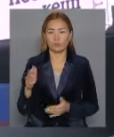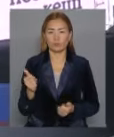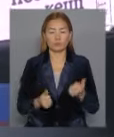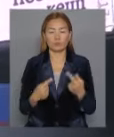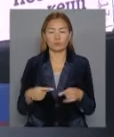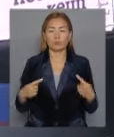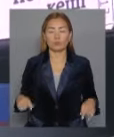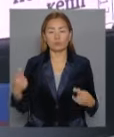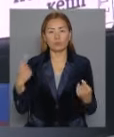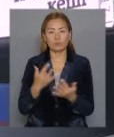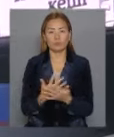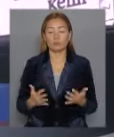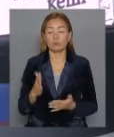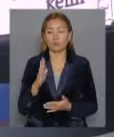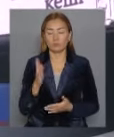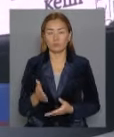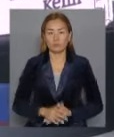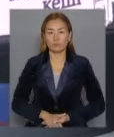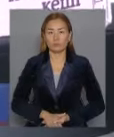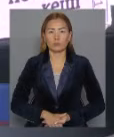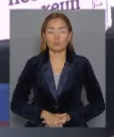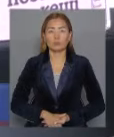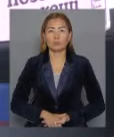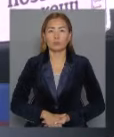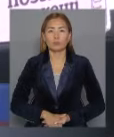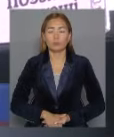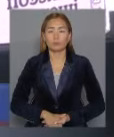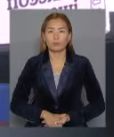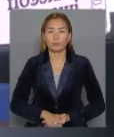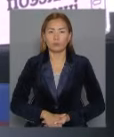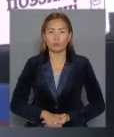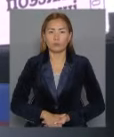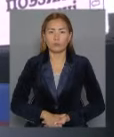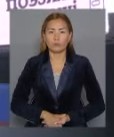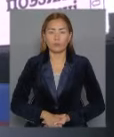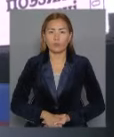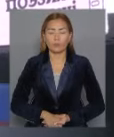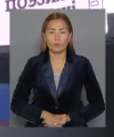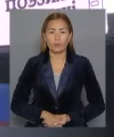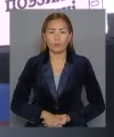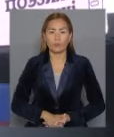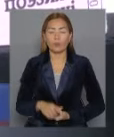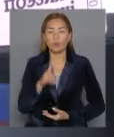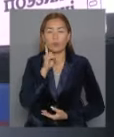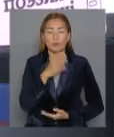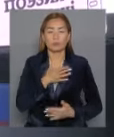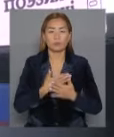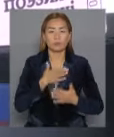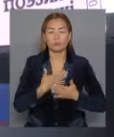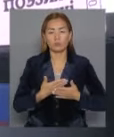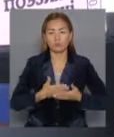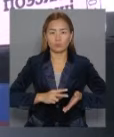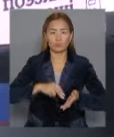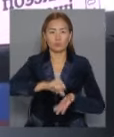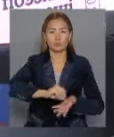дүниелерді көбірек ұйымдастырып тұру керек деп өзіме түртіп алдым. Және де маған шыны керек жастардың осы